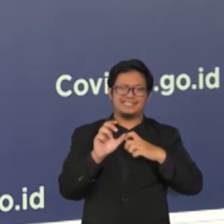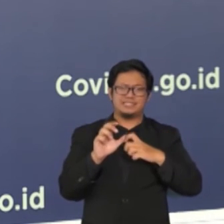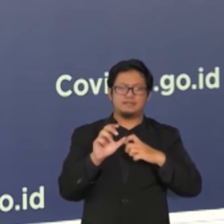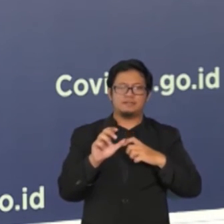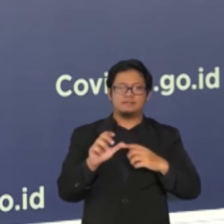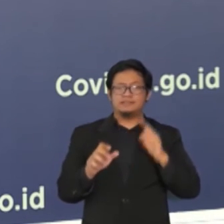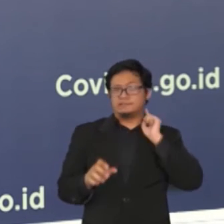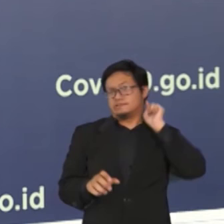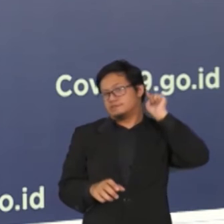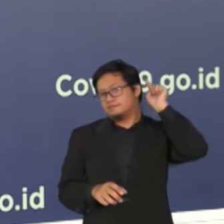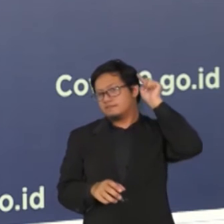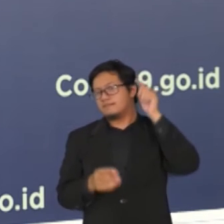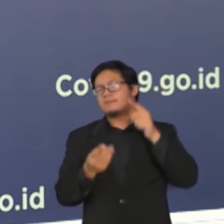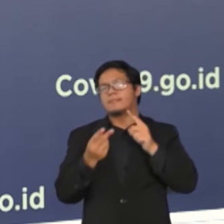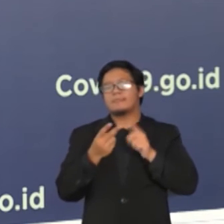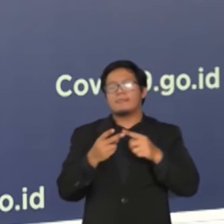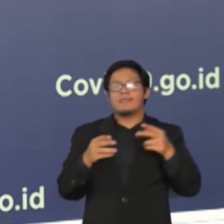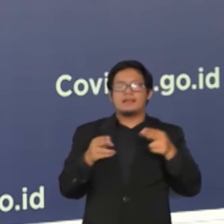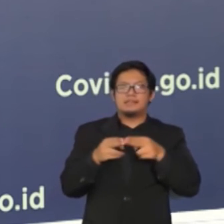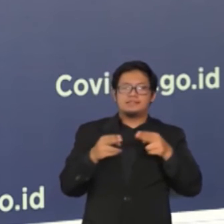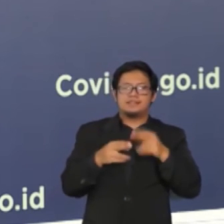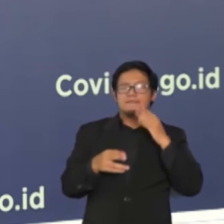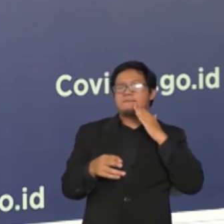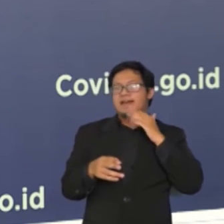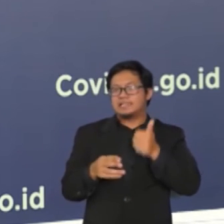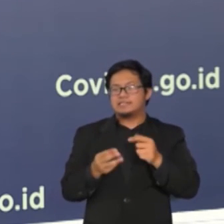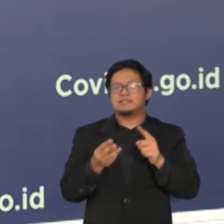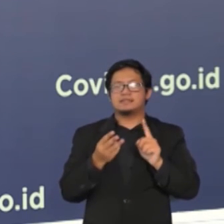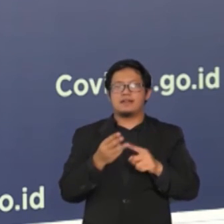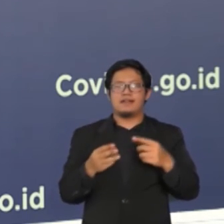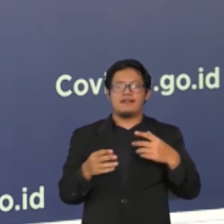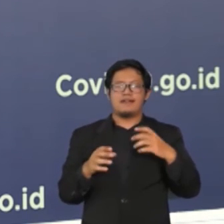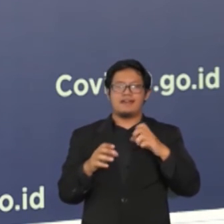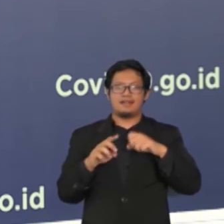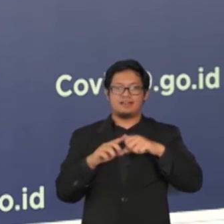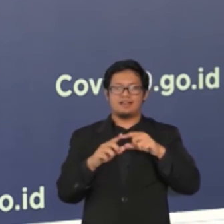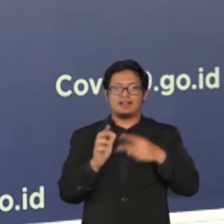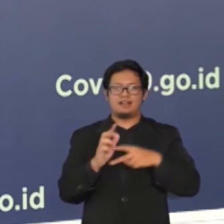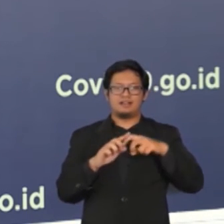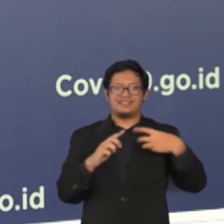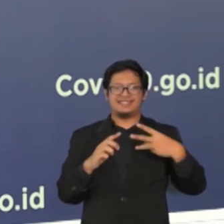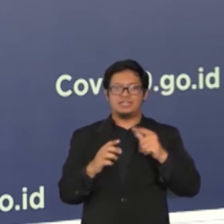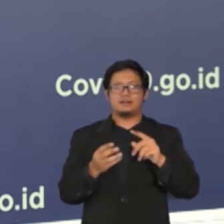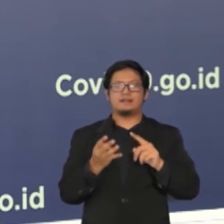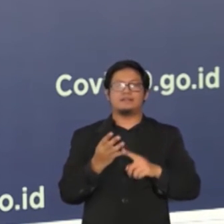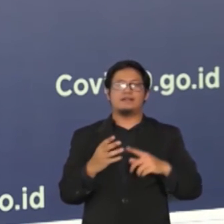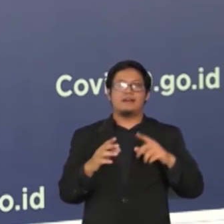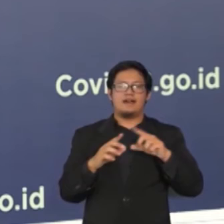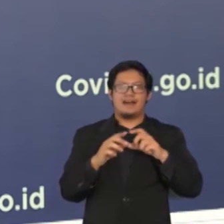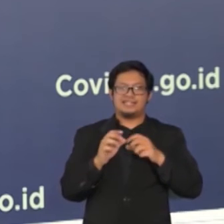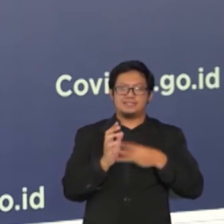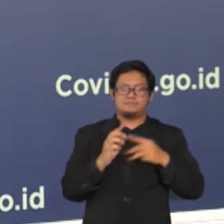kencing manis kanker TBC asma mereka akan menjadi fatal